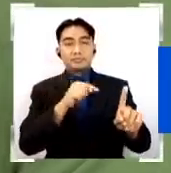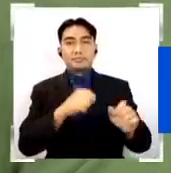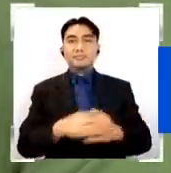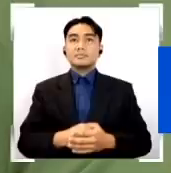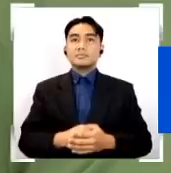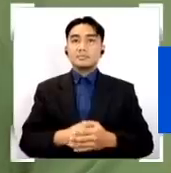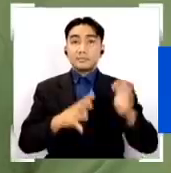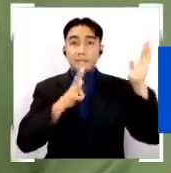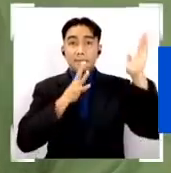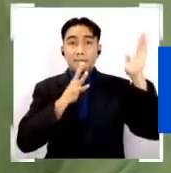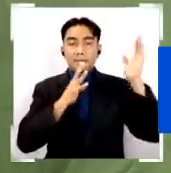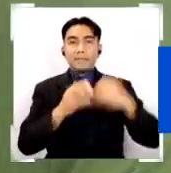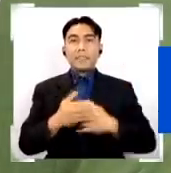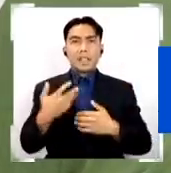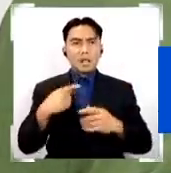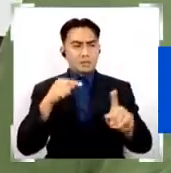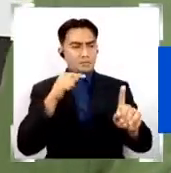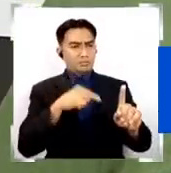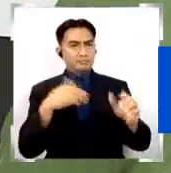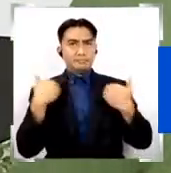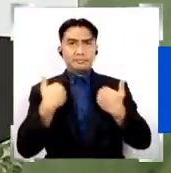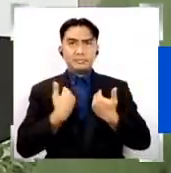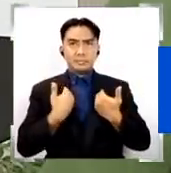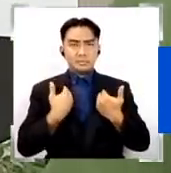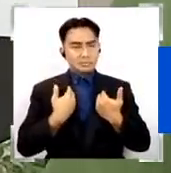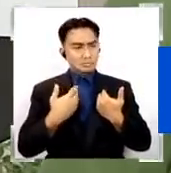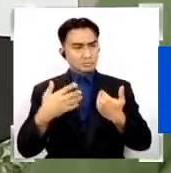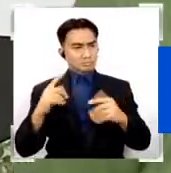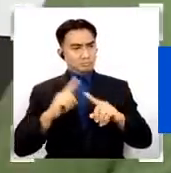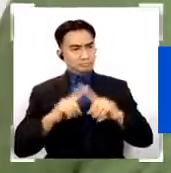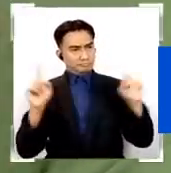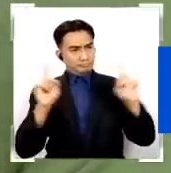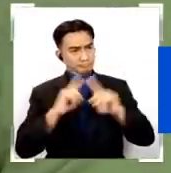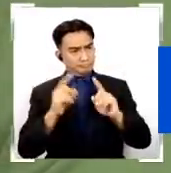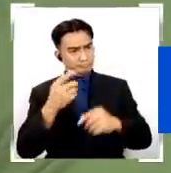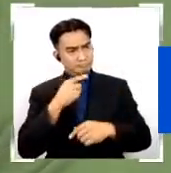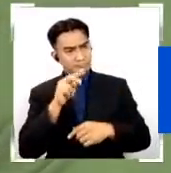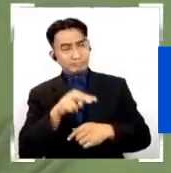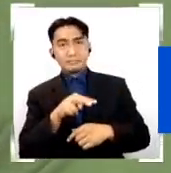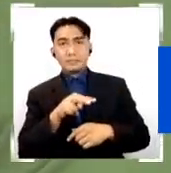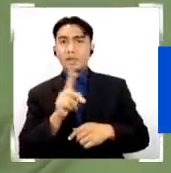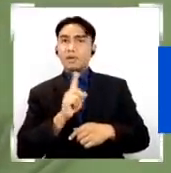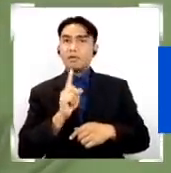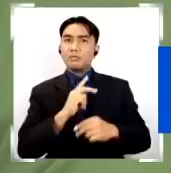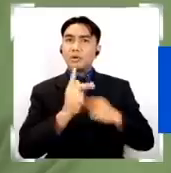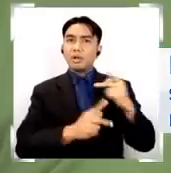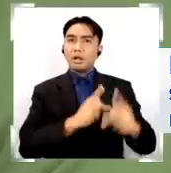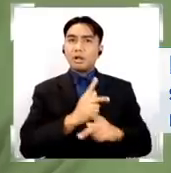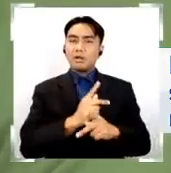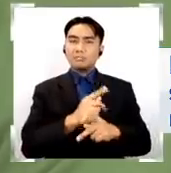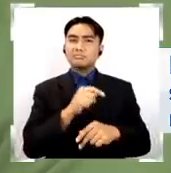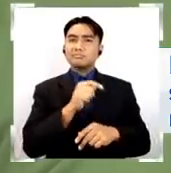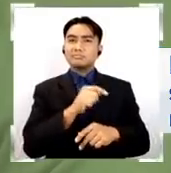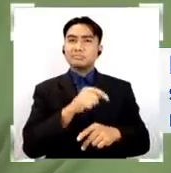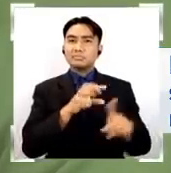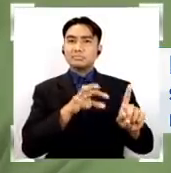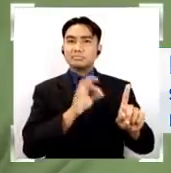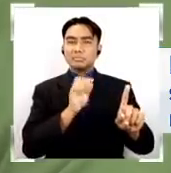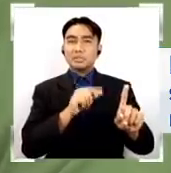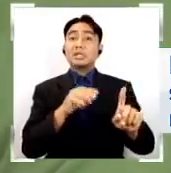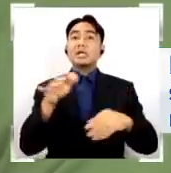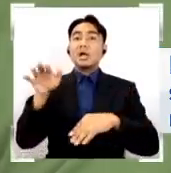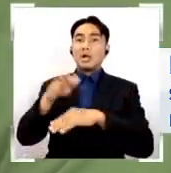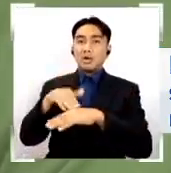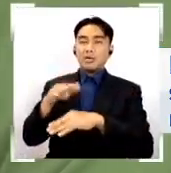an odd-looking animal na they didn't know what kind it was. So they called the security. The